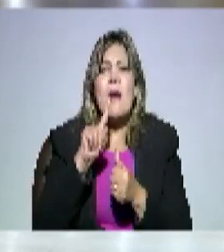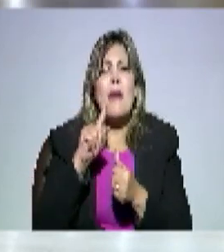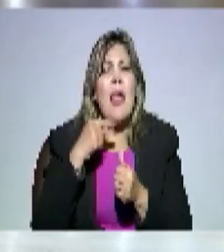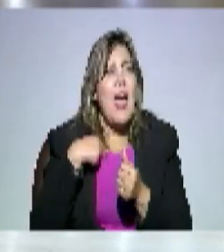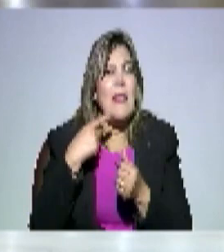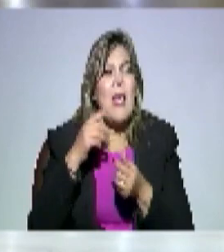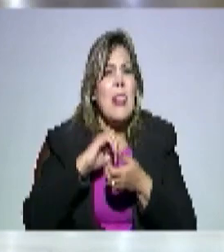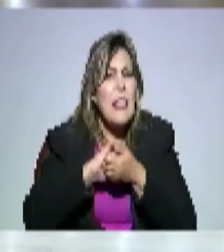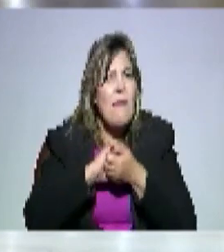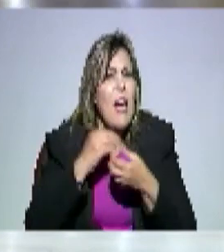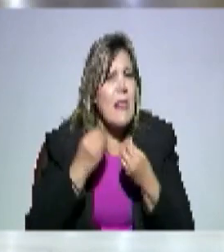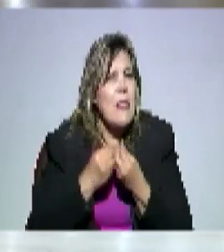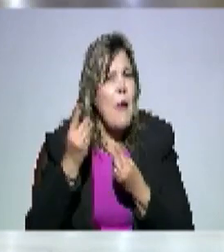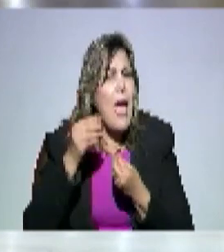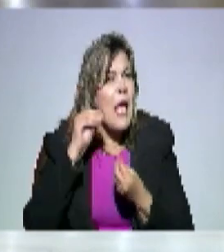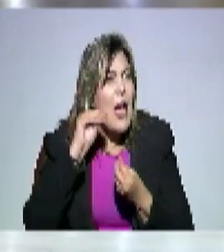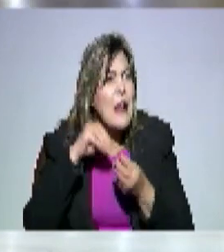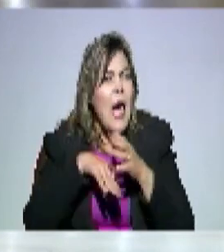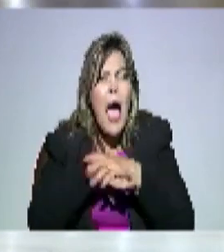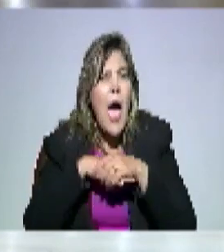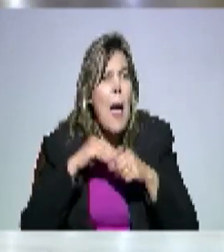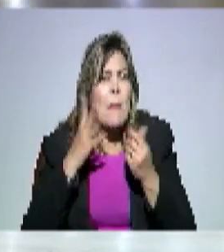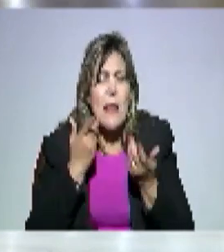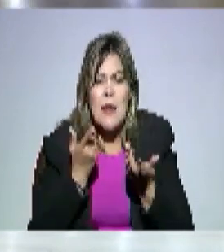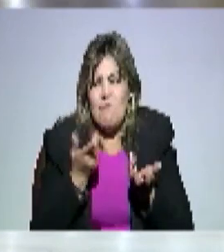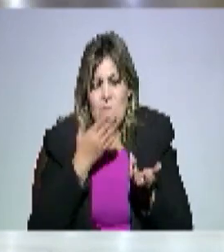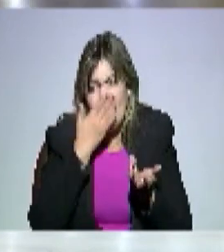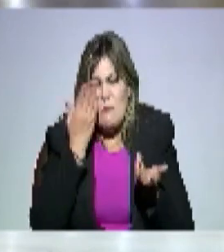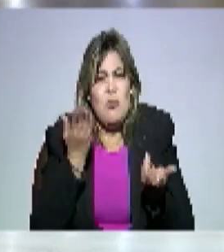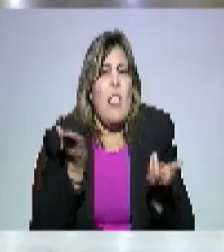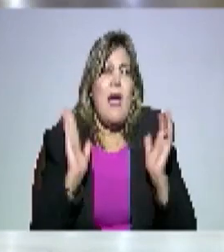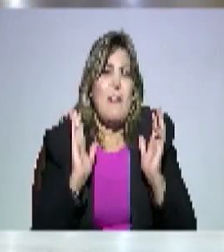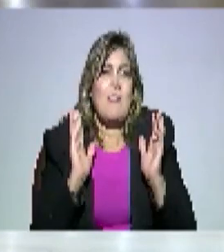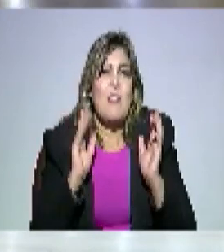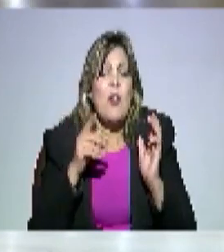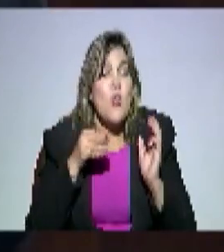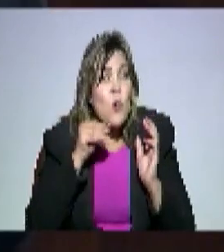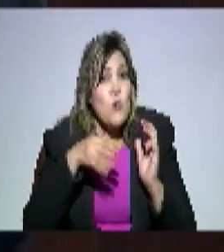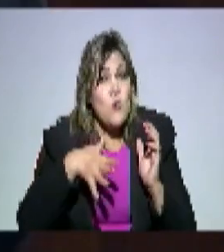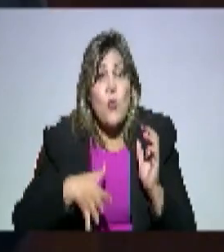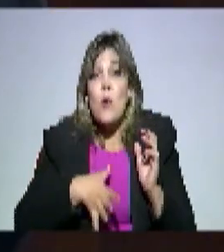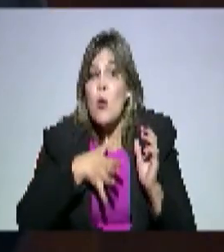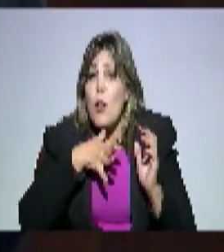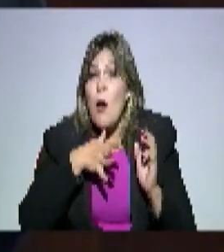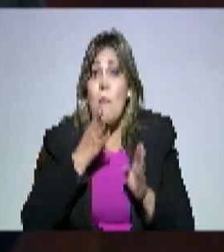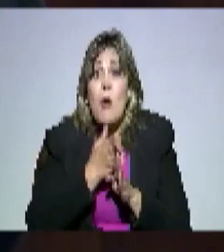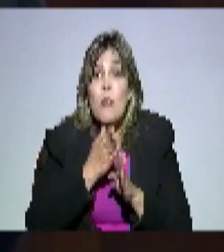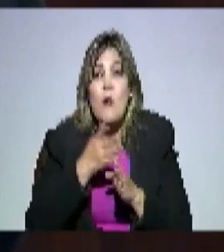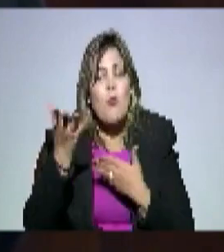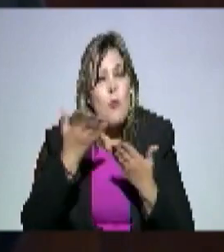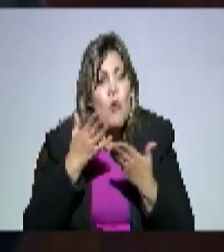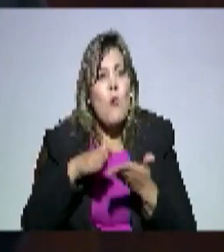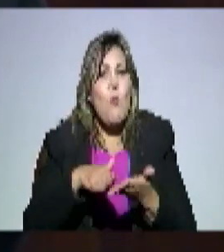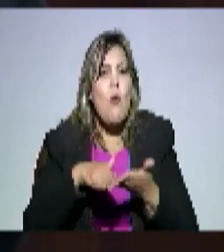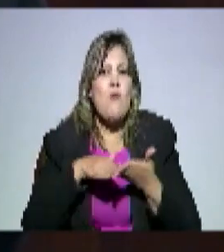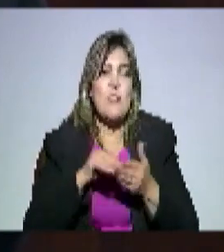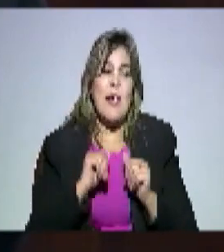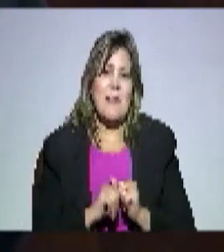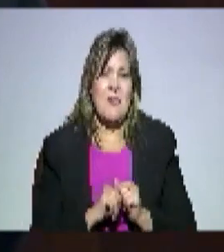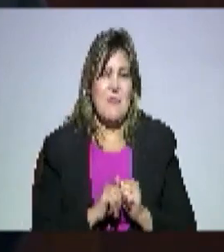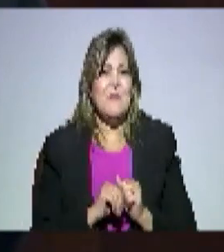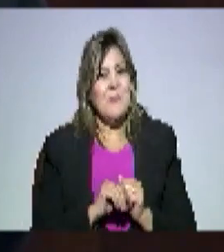وممكن ترجعي لاب ترافك لو اعرف شخصيتك كويس يساعدك في الحته دي معانا